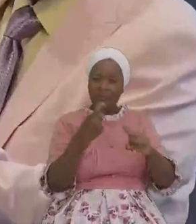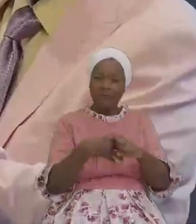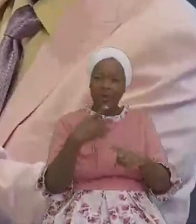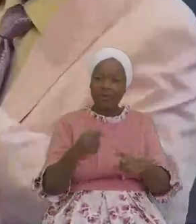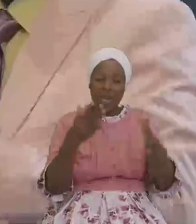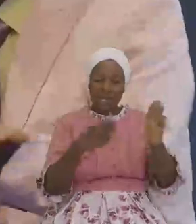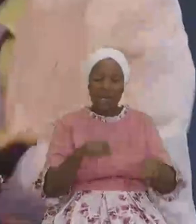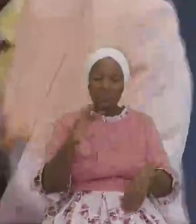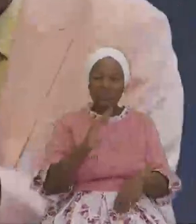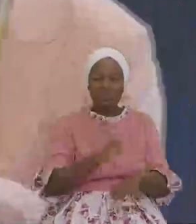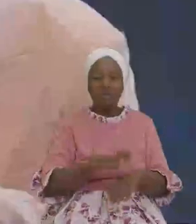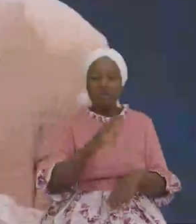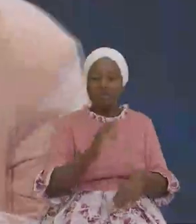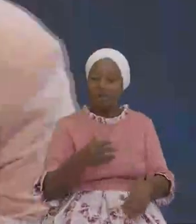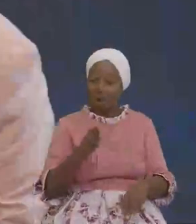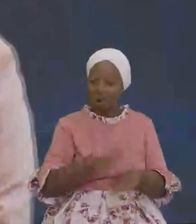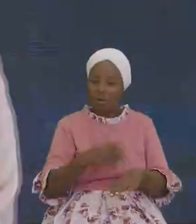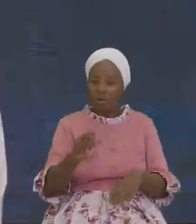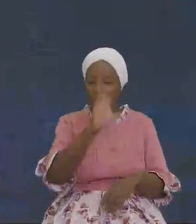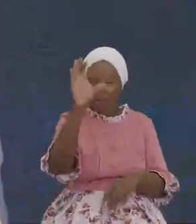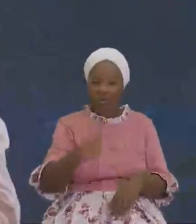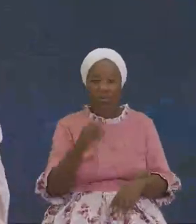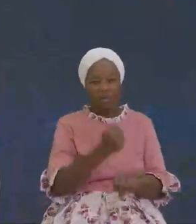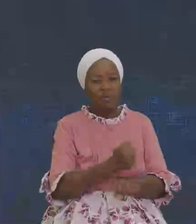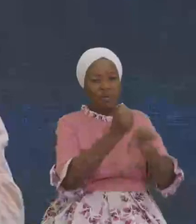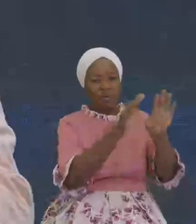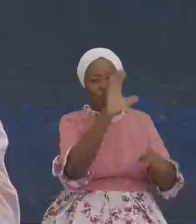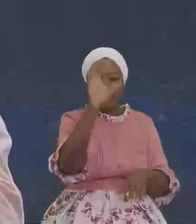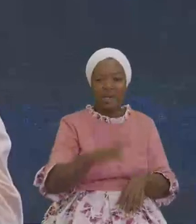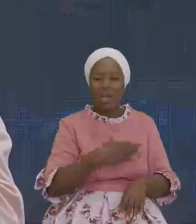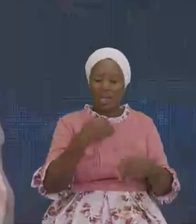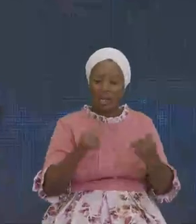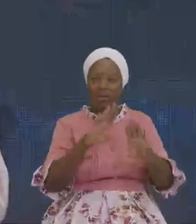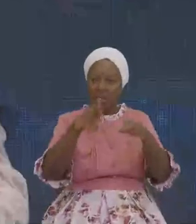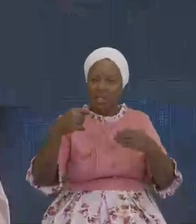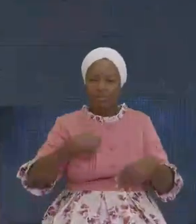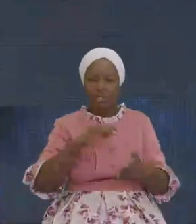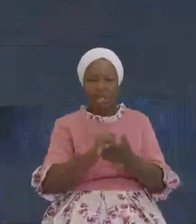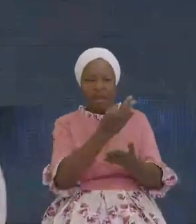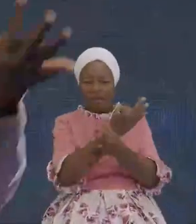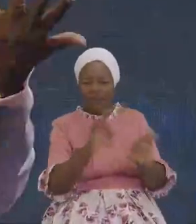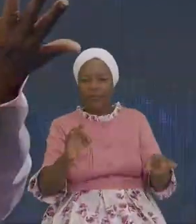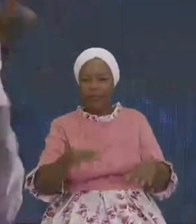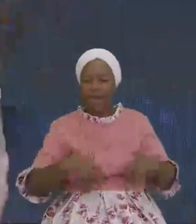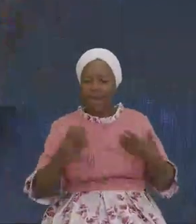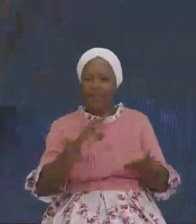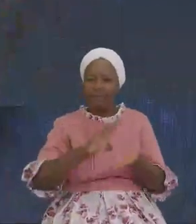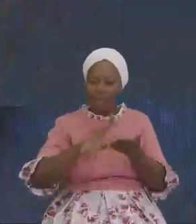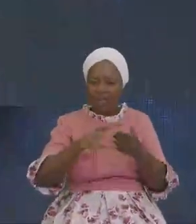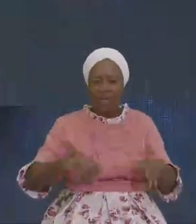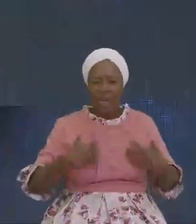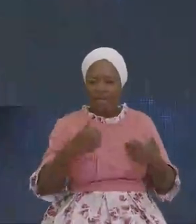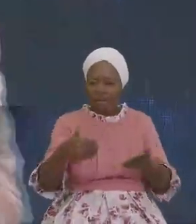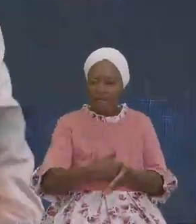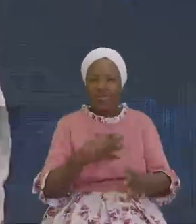Je veux la vie qui vient de sa mort sur le calvaire. Et il m'accorde cette vie